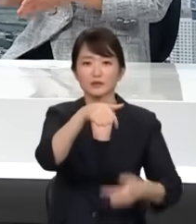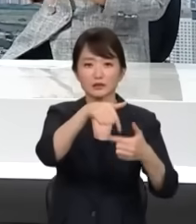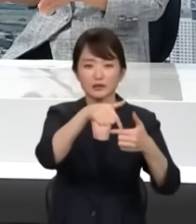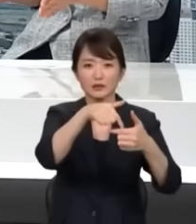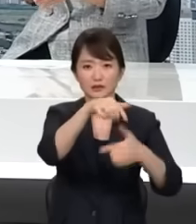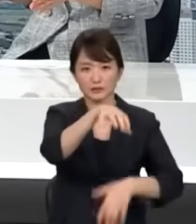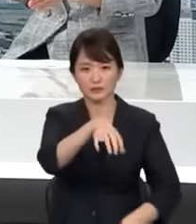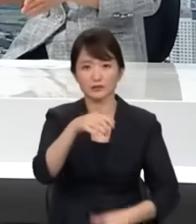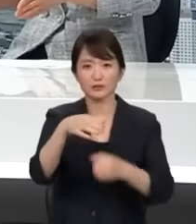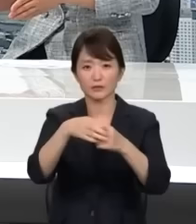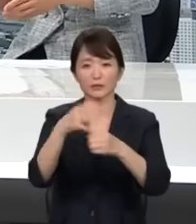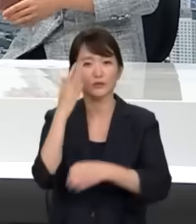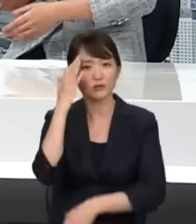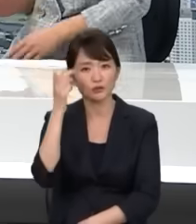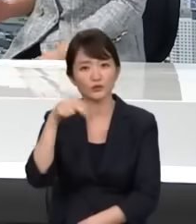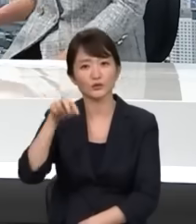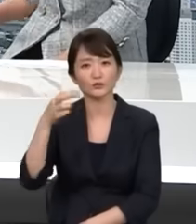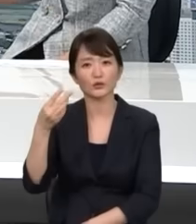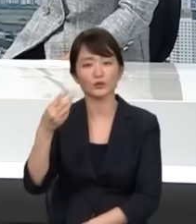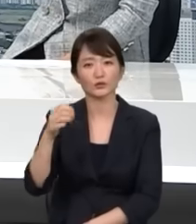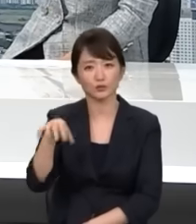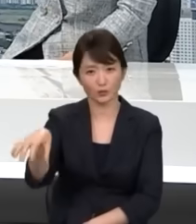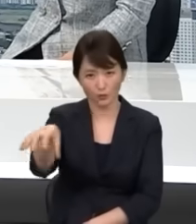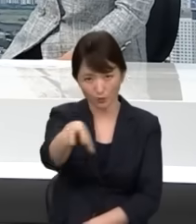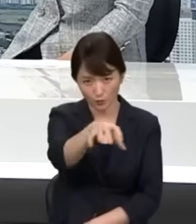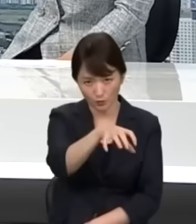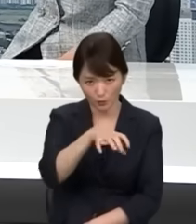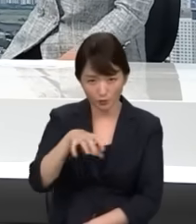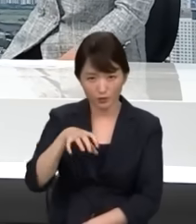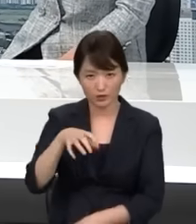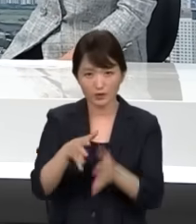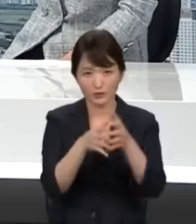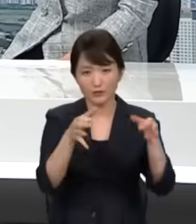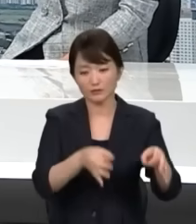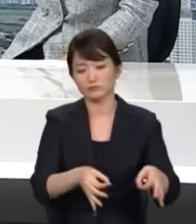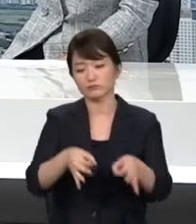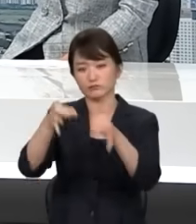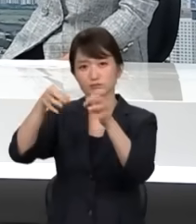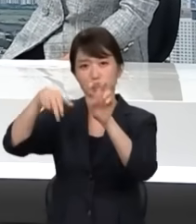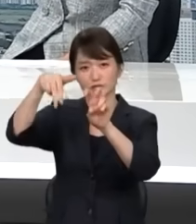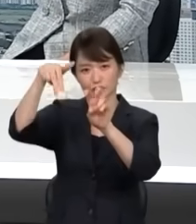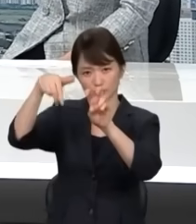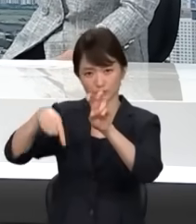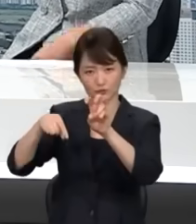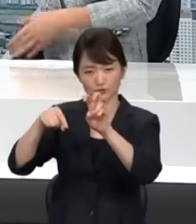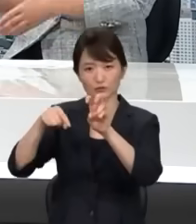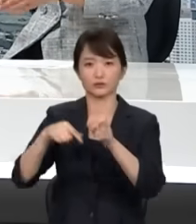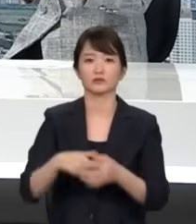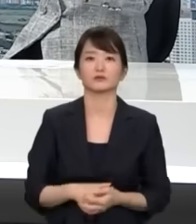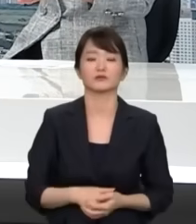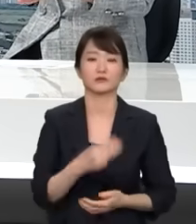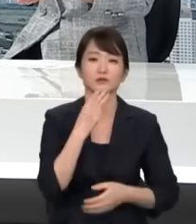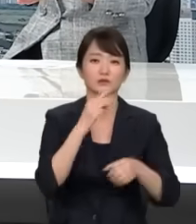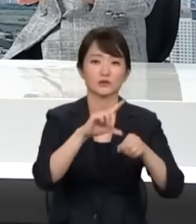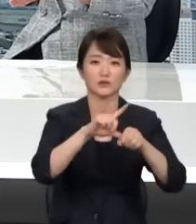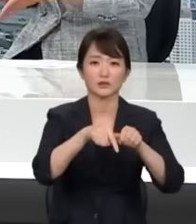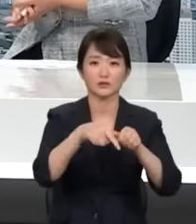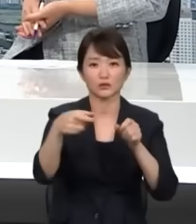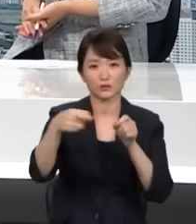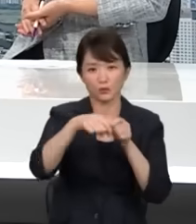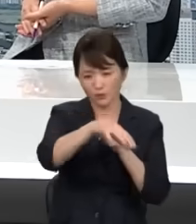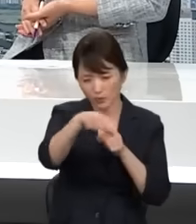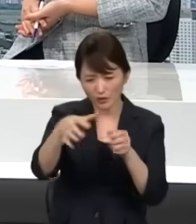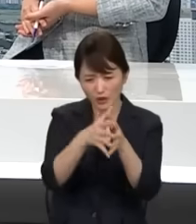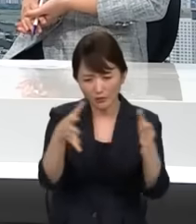강남과 마포, 용산, 성동, 이른바 마용성을 중심으로 20주 연속 오르고 있습니다. 네. 서울과 인근 수도권